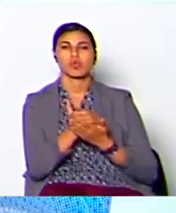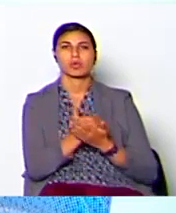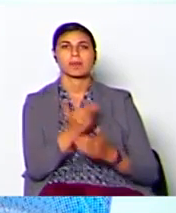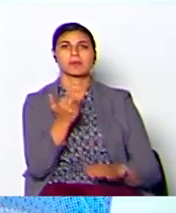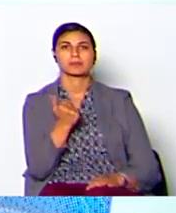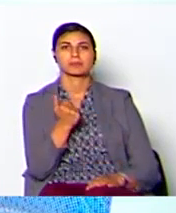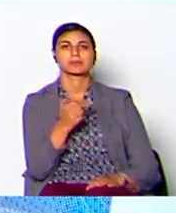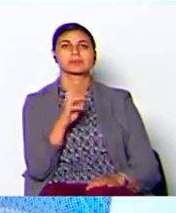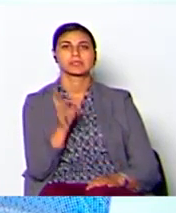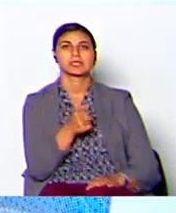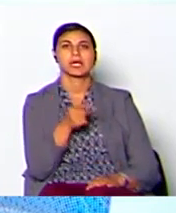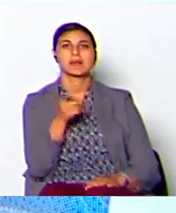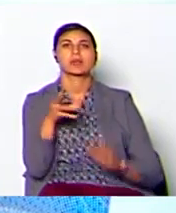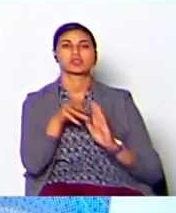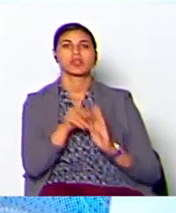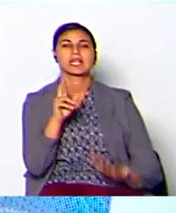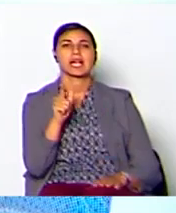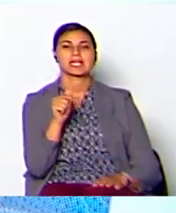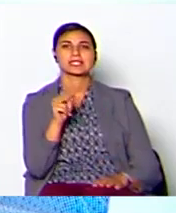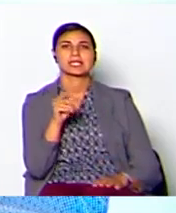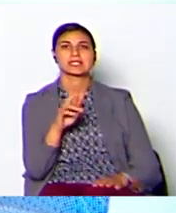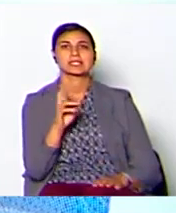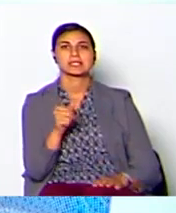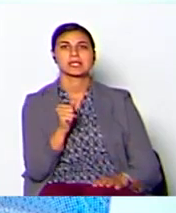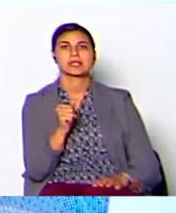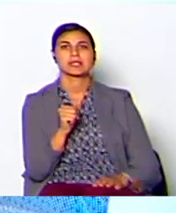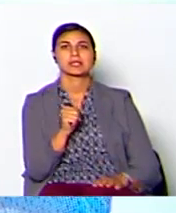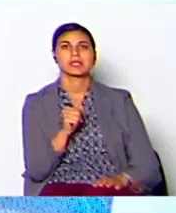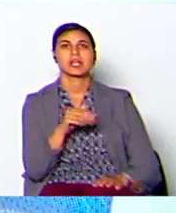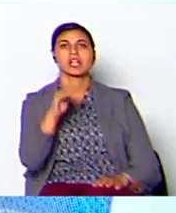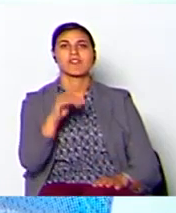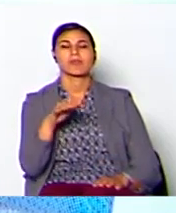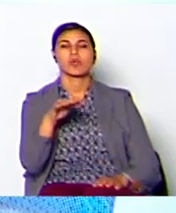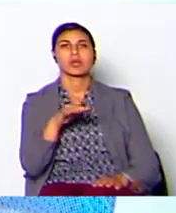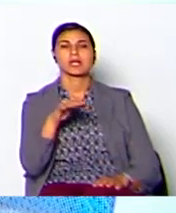პროგრამები და მათ შორის კაზრეთისა და ქვემო ქართლის.